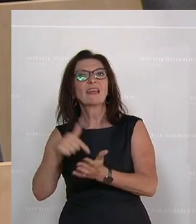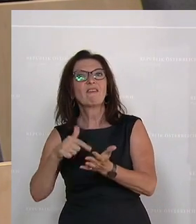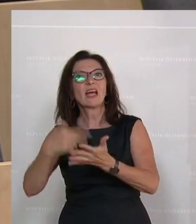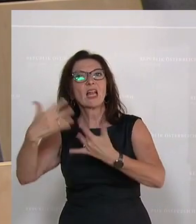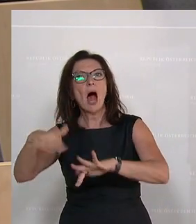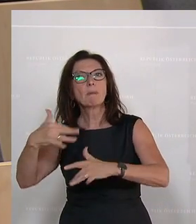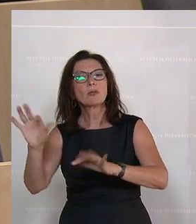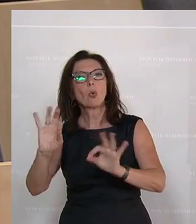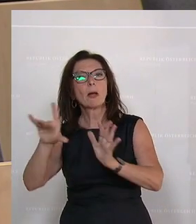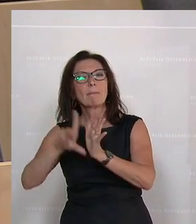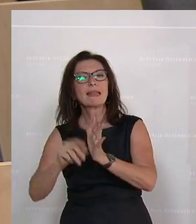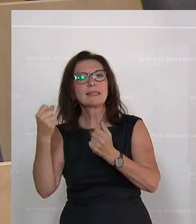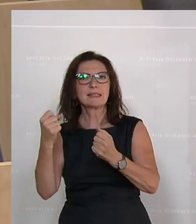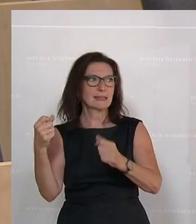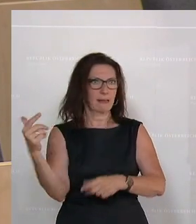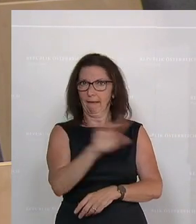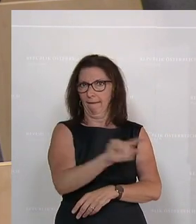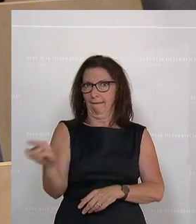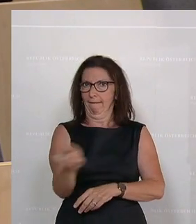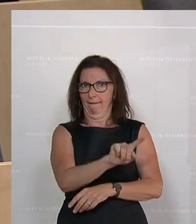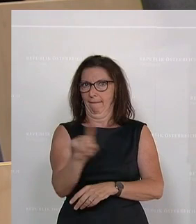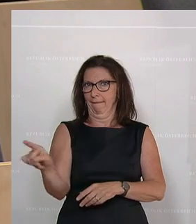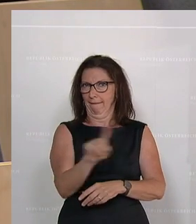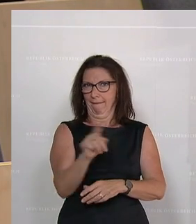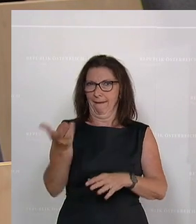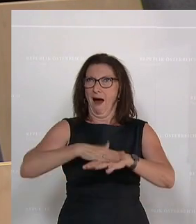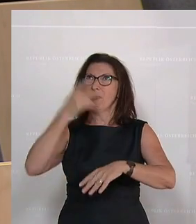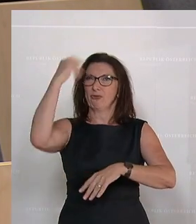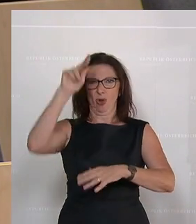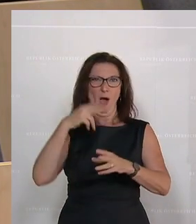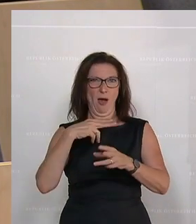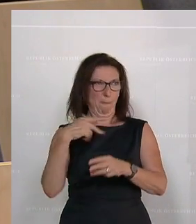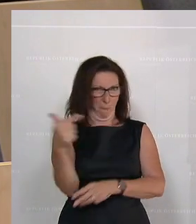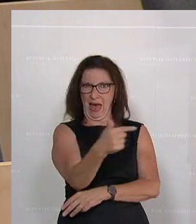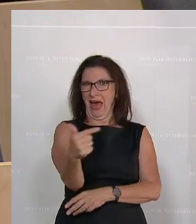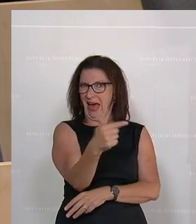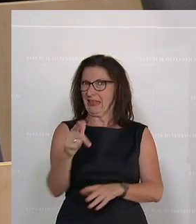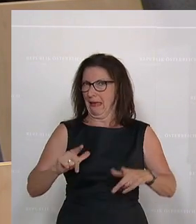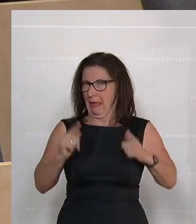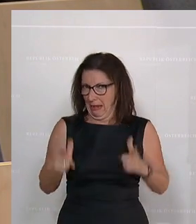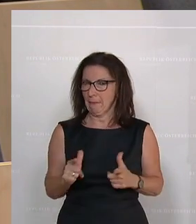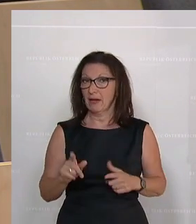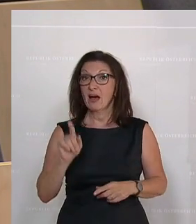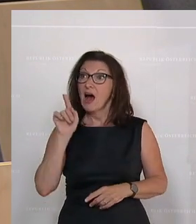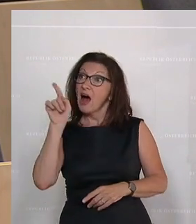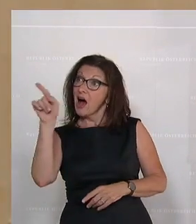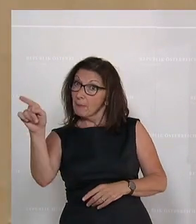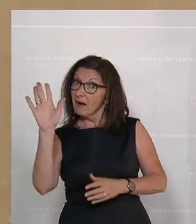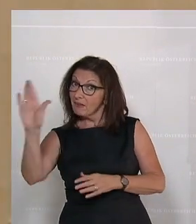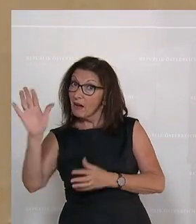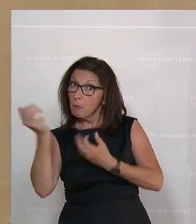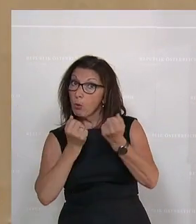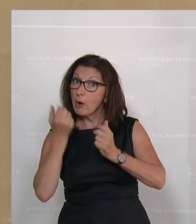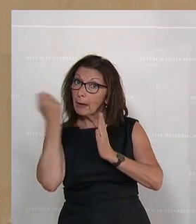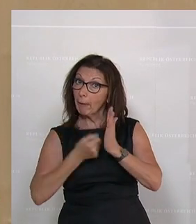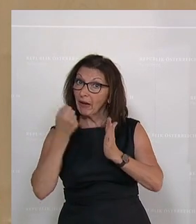mindestsicherung leben du wirst du mir doch recht geben oder die teuerung macht keinen unterschied das problem bei der bekämpfung politik ist